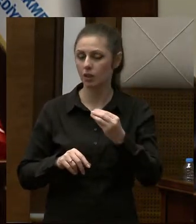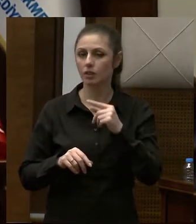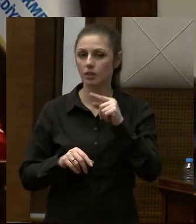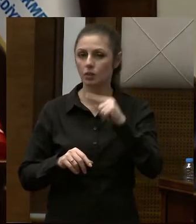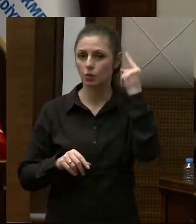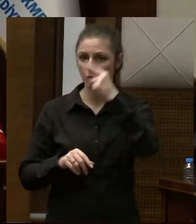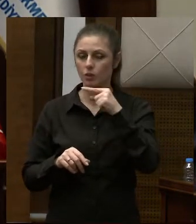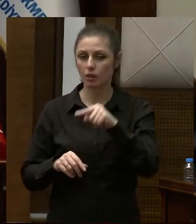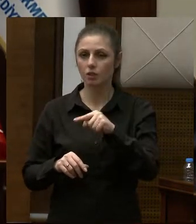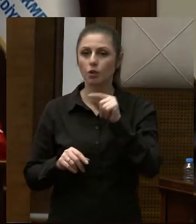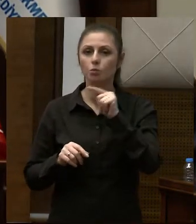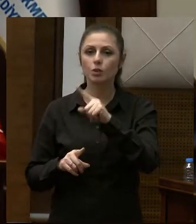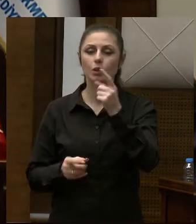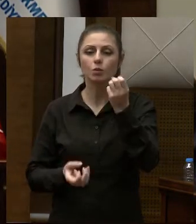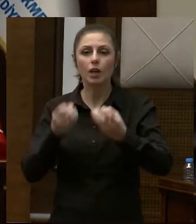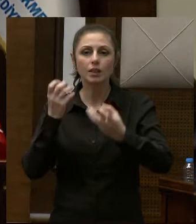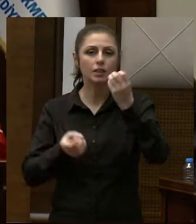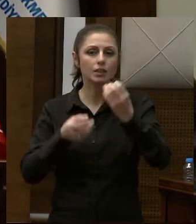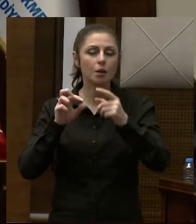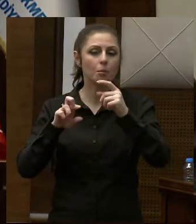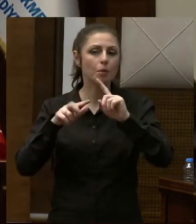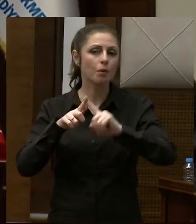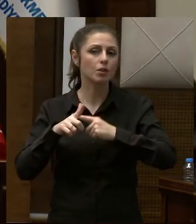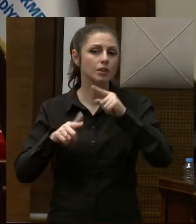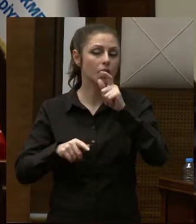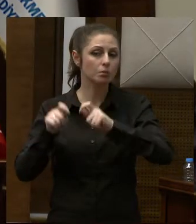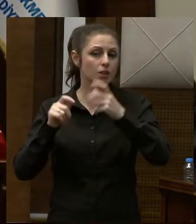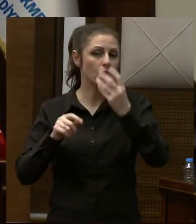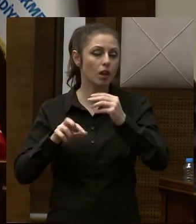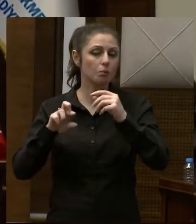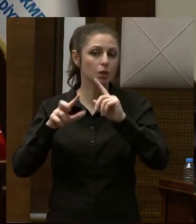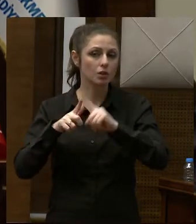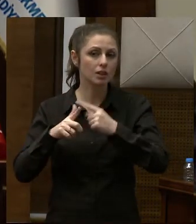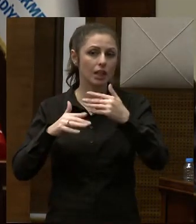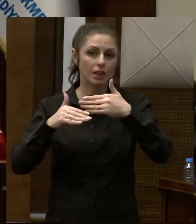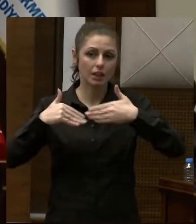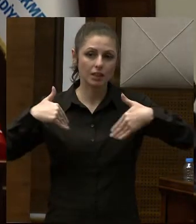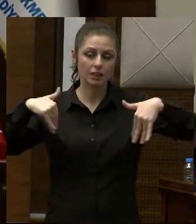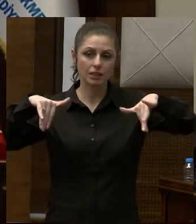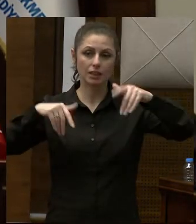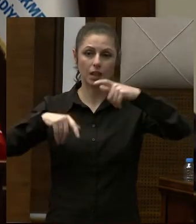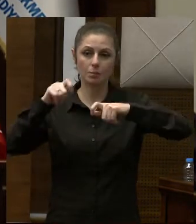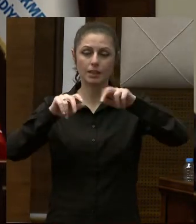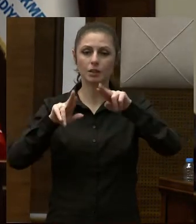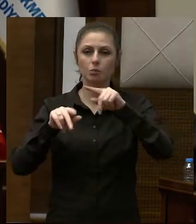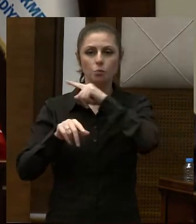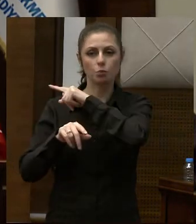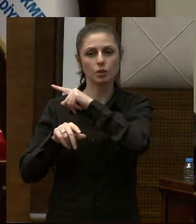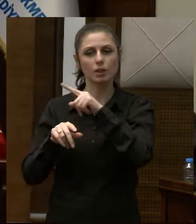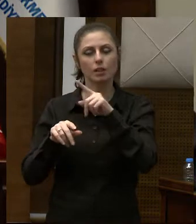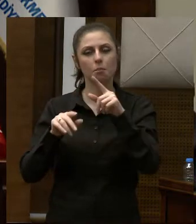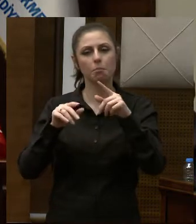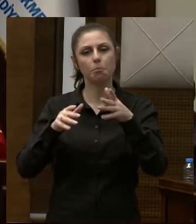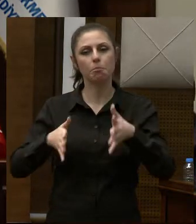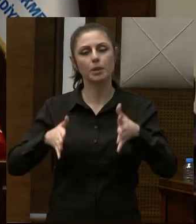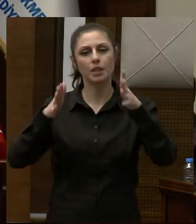oluştuğundan dolayı, burada üretilecek olan projelerin dış cephe yapısına göre buradaki binaların